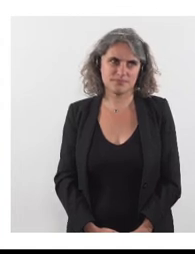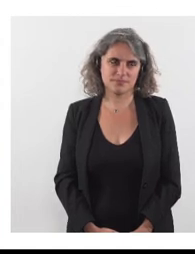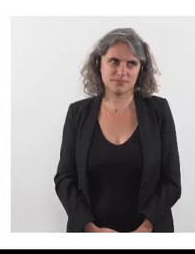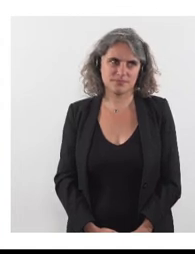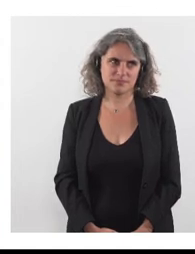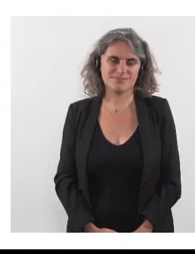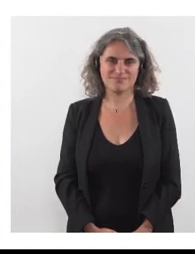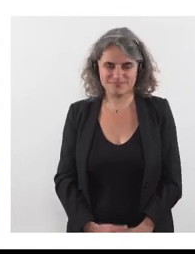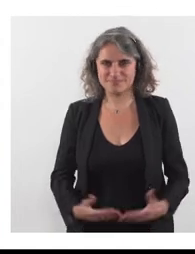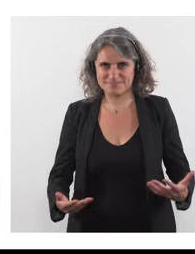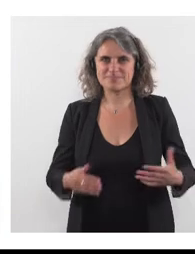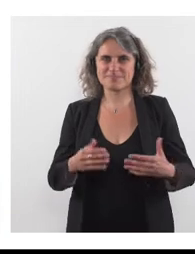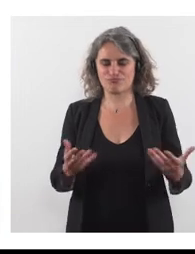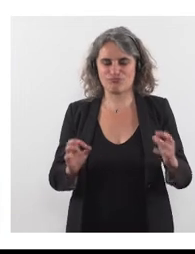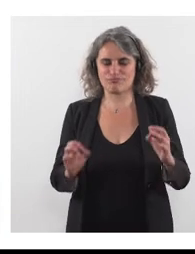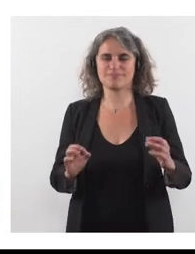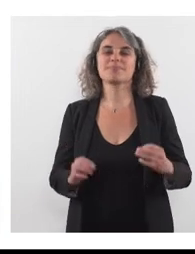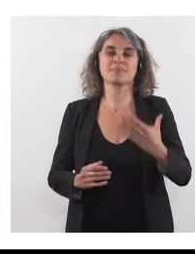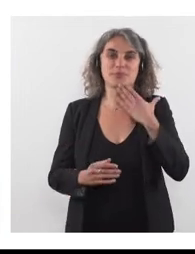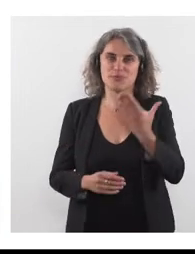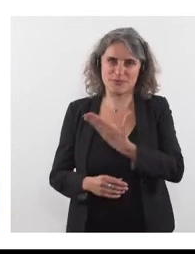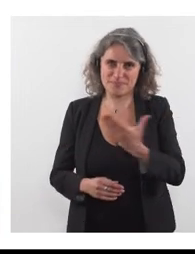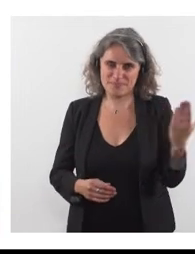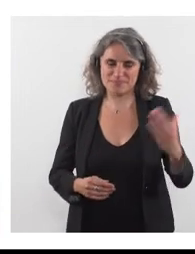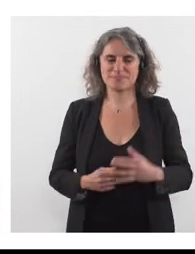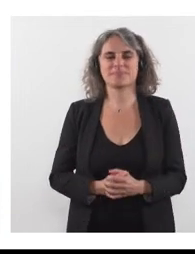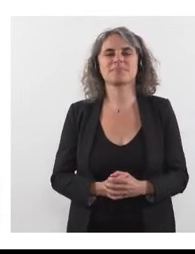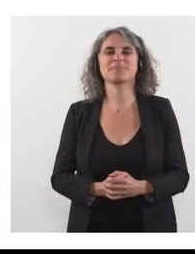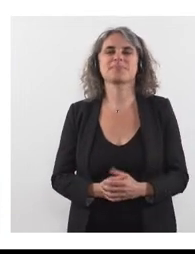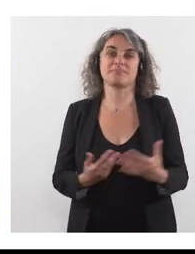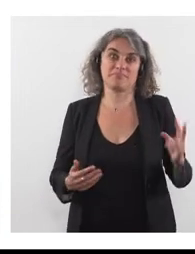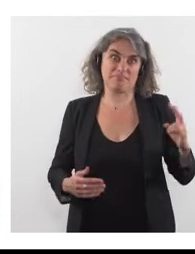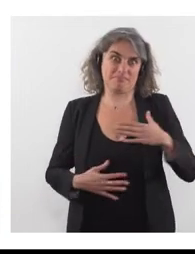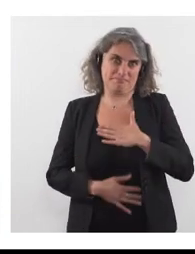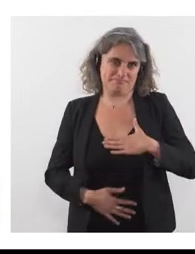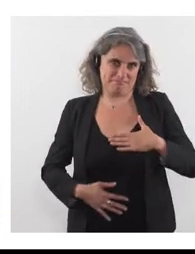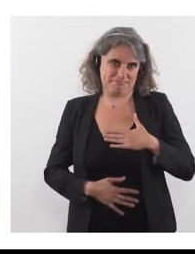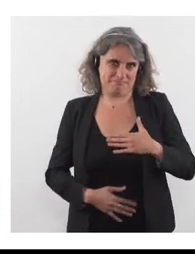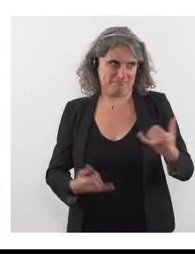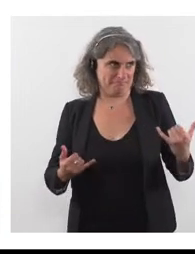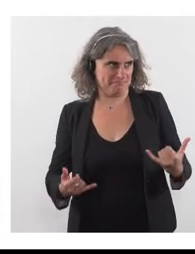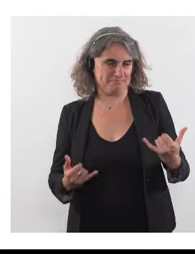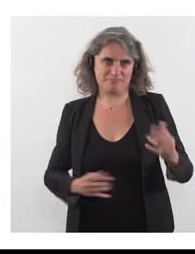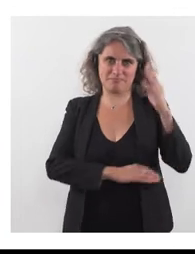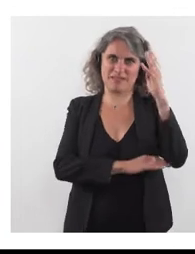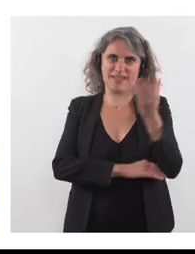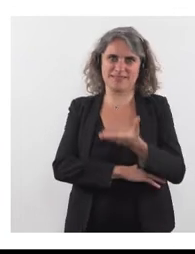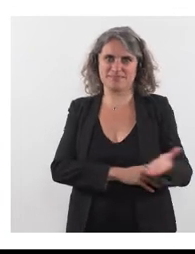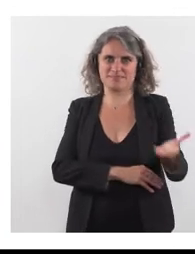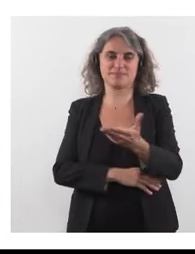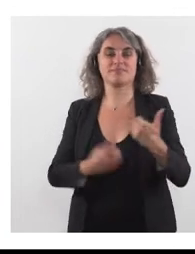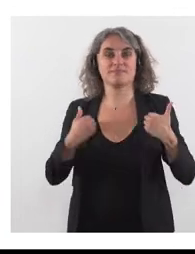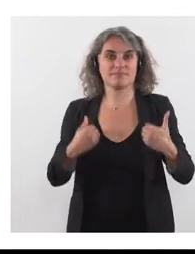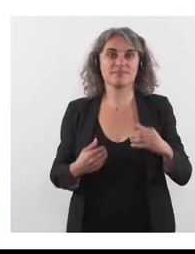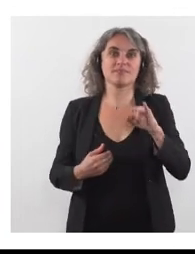Donc, voilà. Bonjour à toutes, bonjour à tous. Je suis vraiment très heureuse d'être ici avec vous aujourd'hui. Donc, je